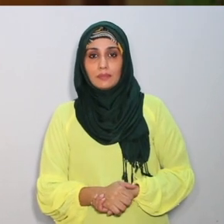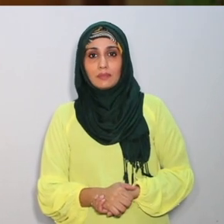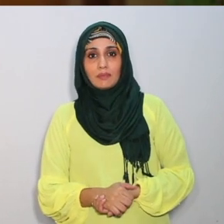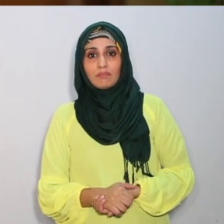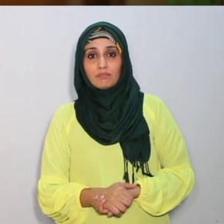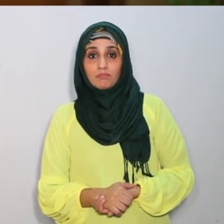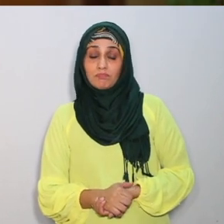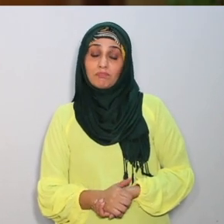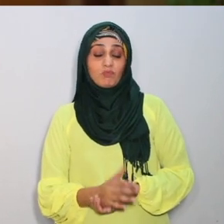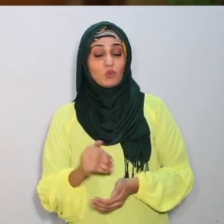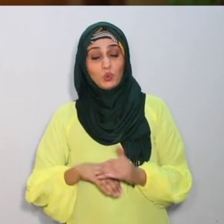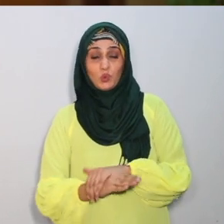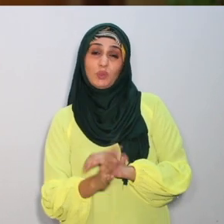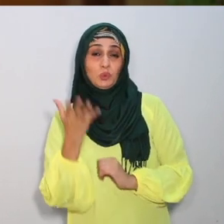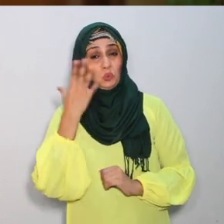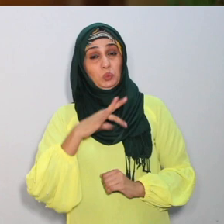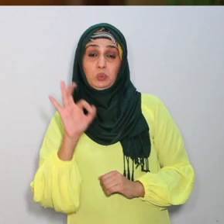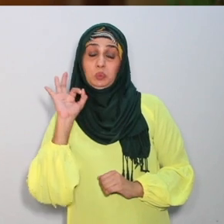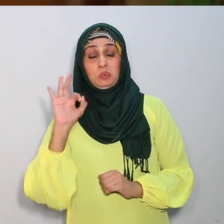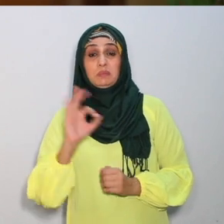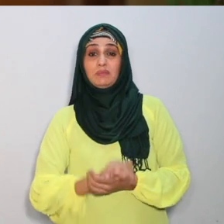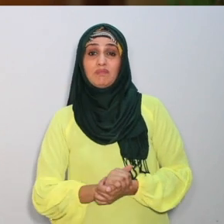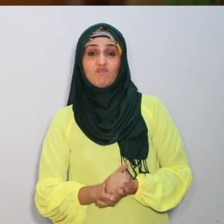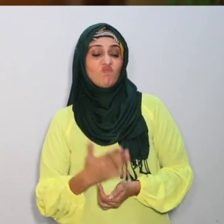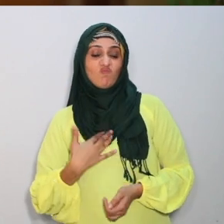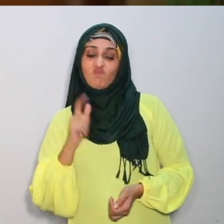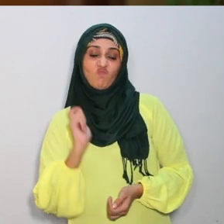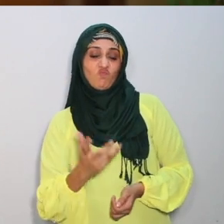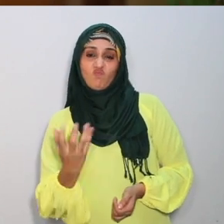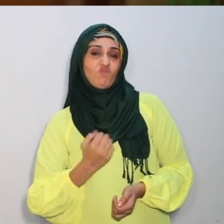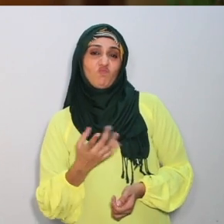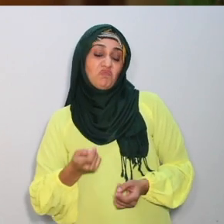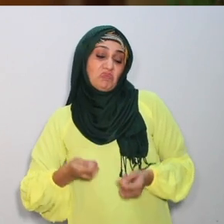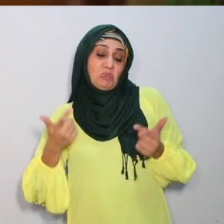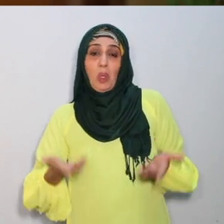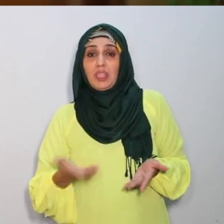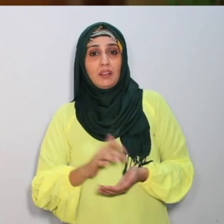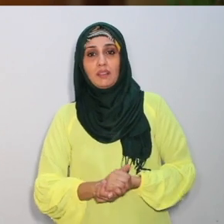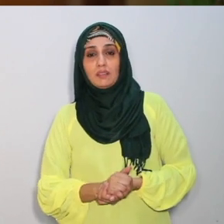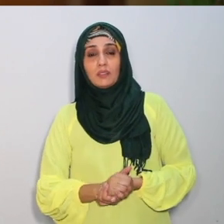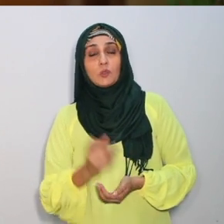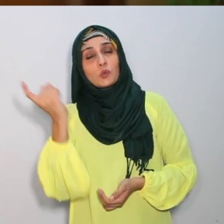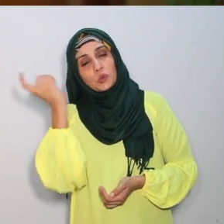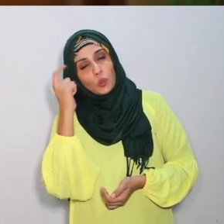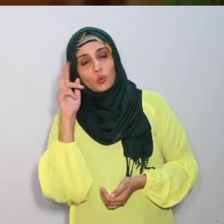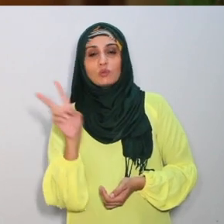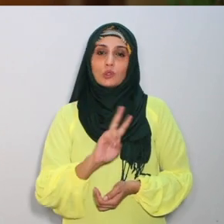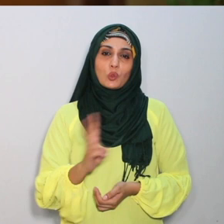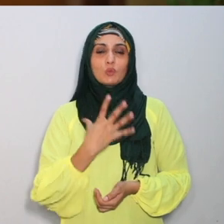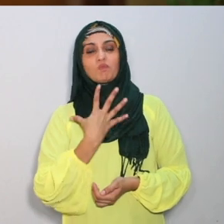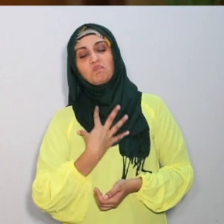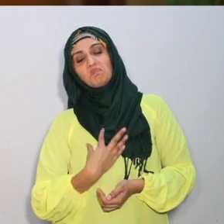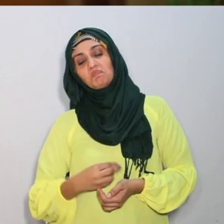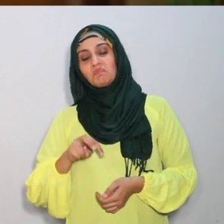जूते थे तो बहुत खूबसूरत, लेकिन वो उन्हें खरीद नहीं सकते थे। और इसी सोच ने दोनों बच्चों